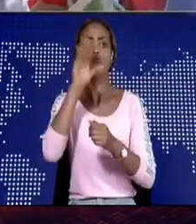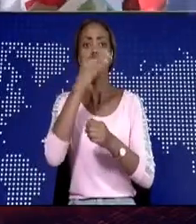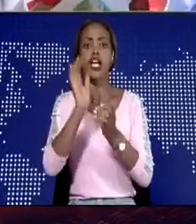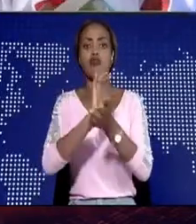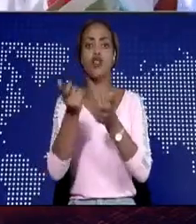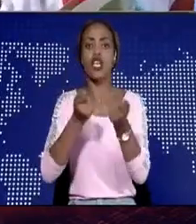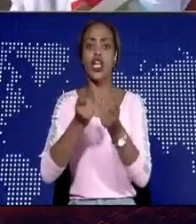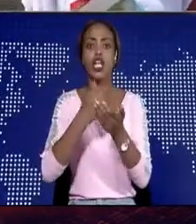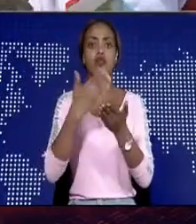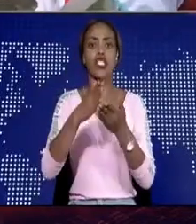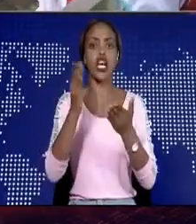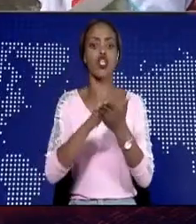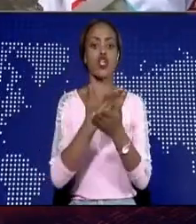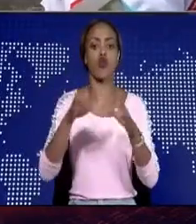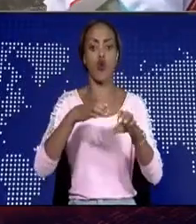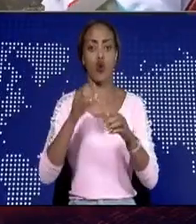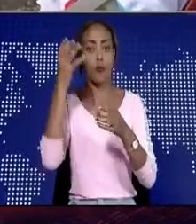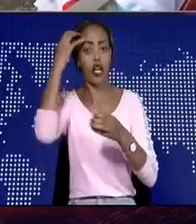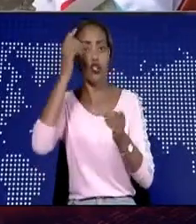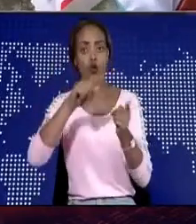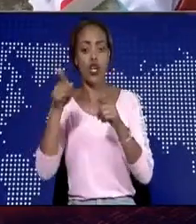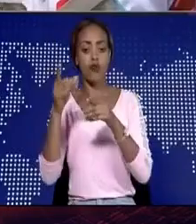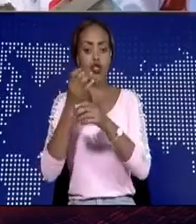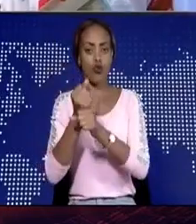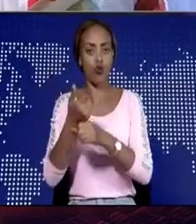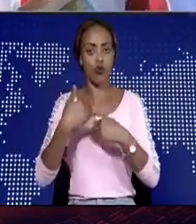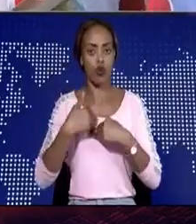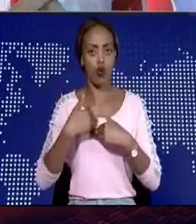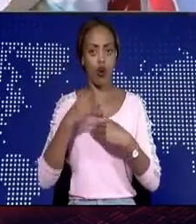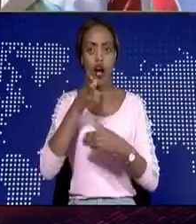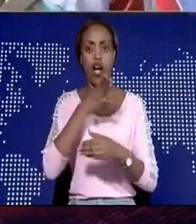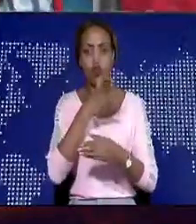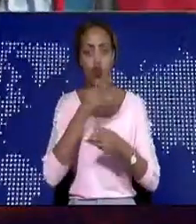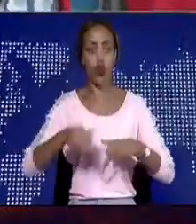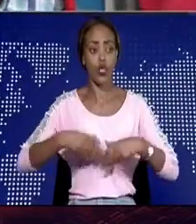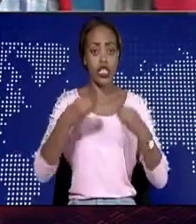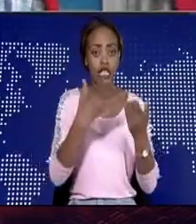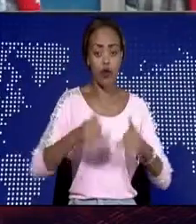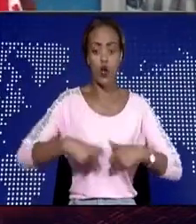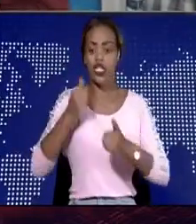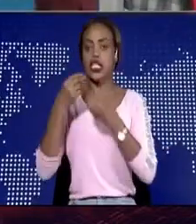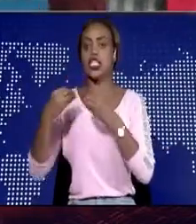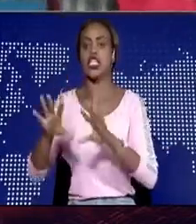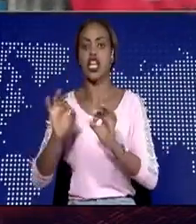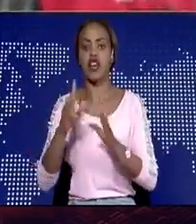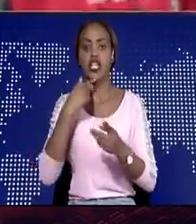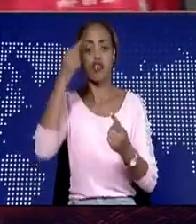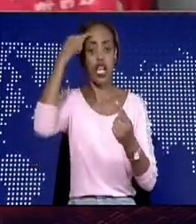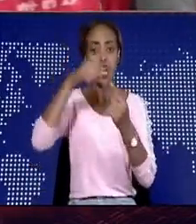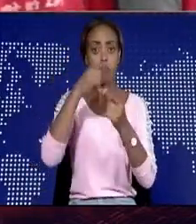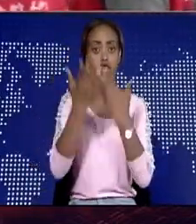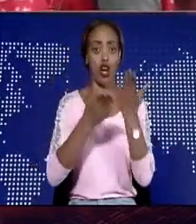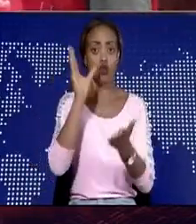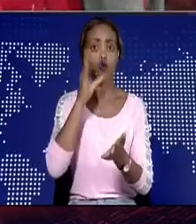زخل تسافوخ غبرو منغستون كم تحيز وزلو عدا هيوت كتهب هيوت كتسني بلان زبل علاما غلغالو